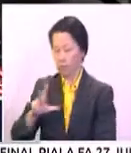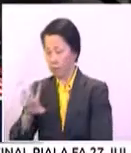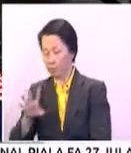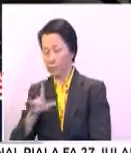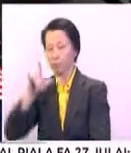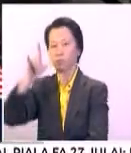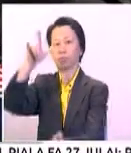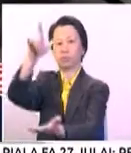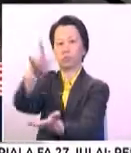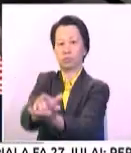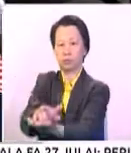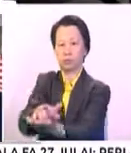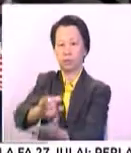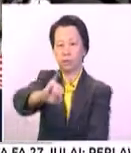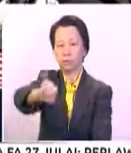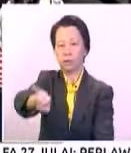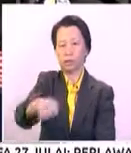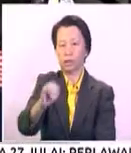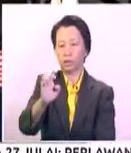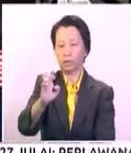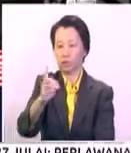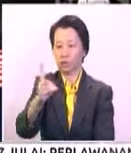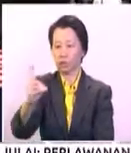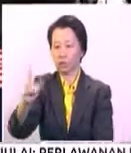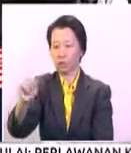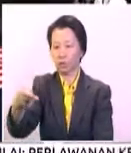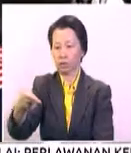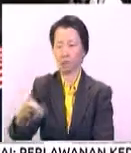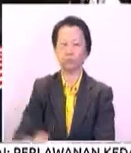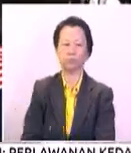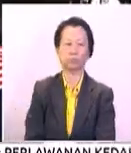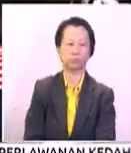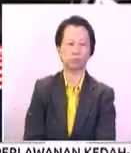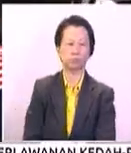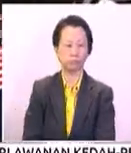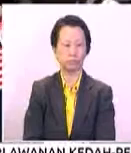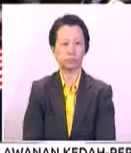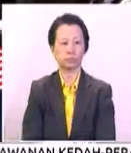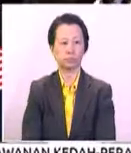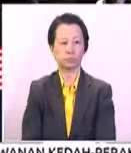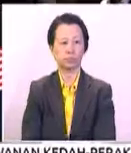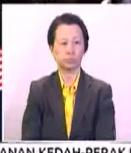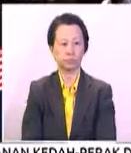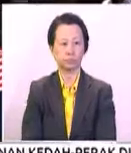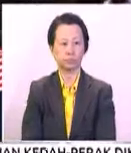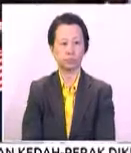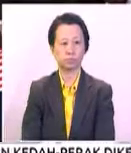penerbangan lagi akan terus memasuki Jeddah. Syahril Sarapudin, RTM.